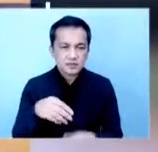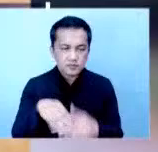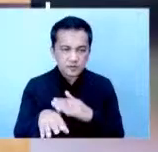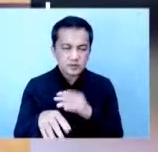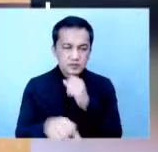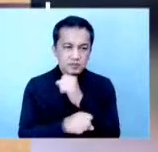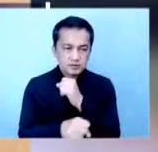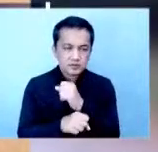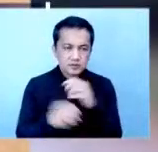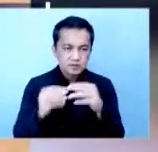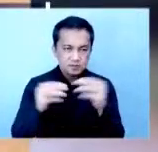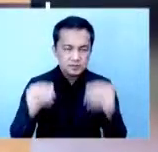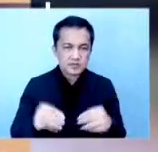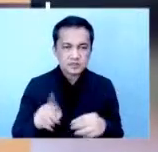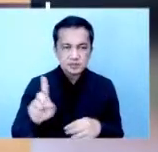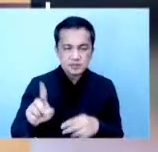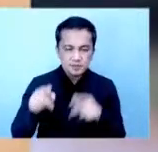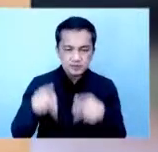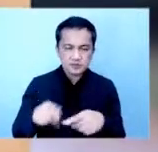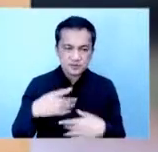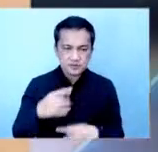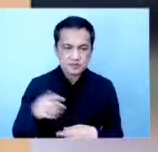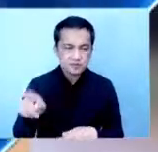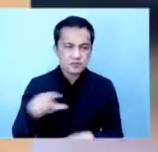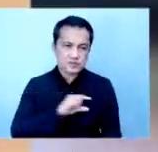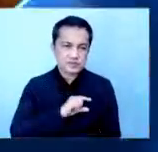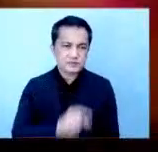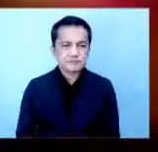may isa ng person of interest ang mga pulis.